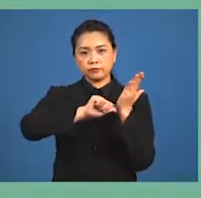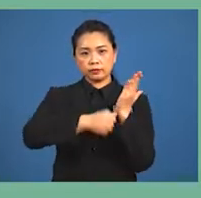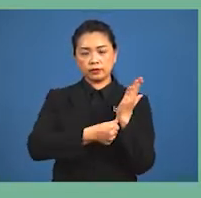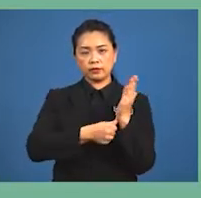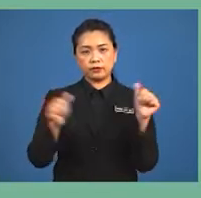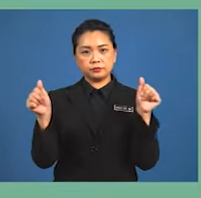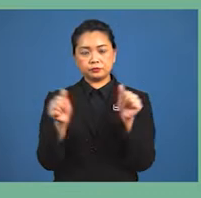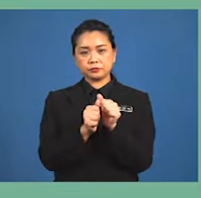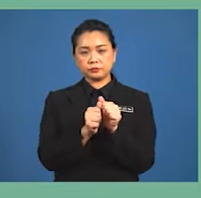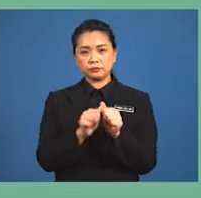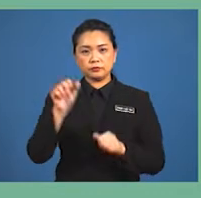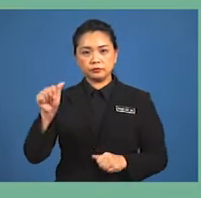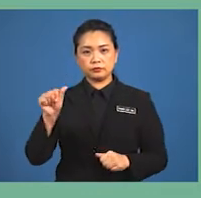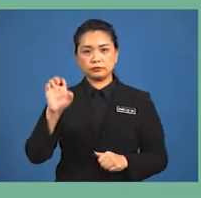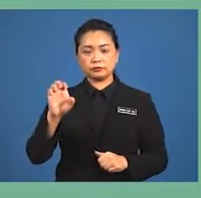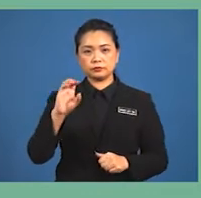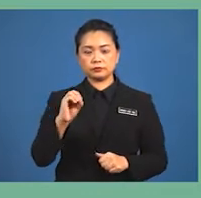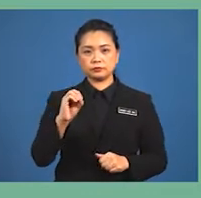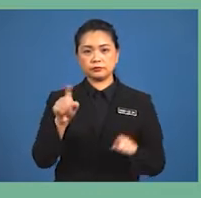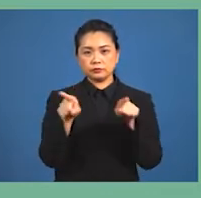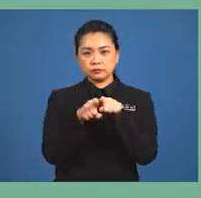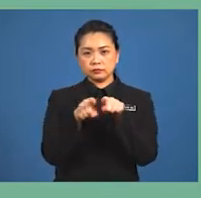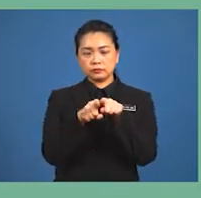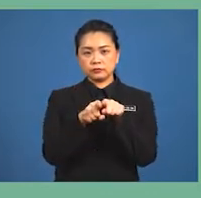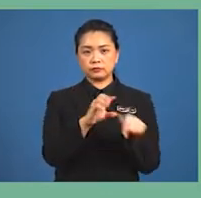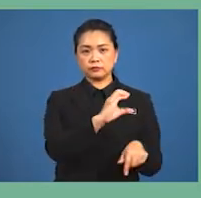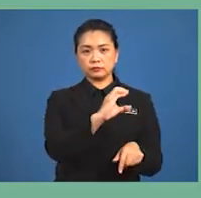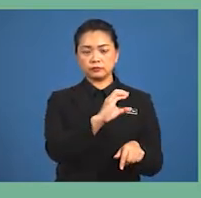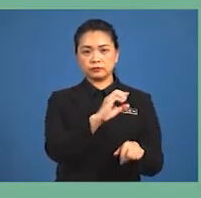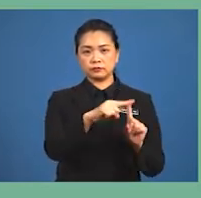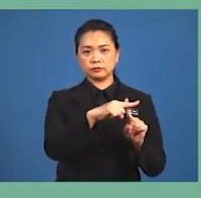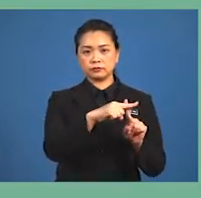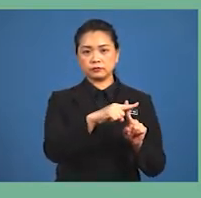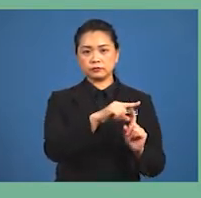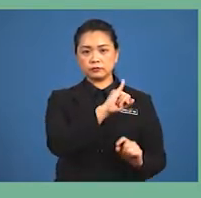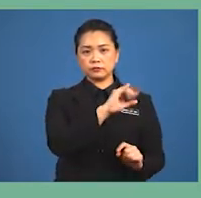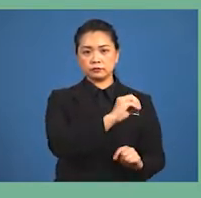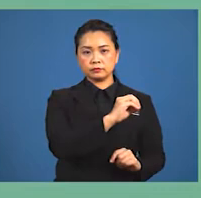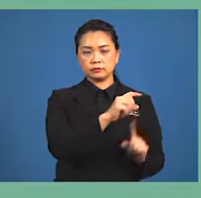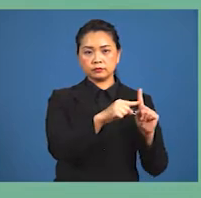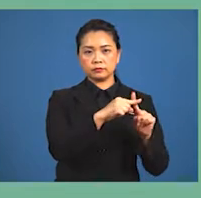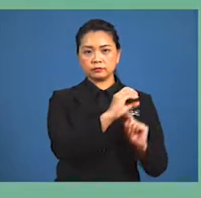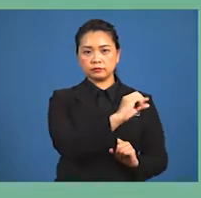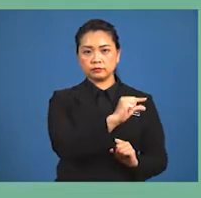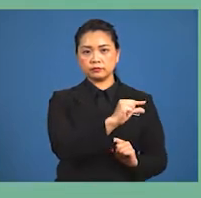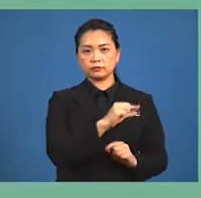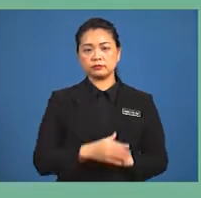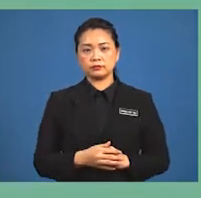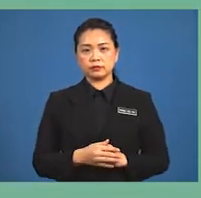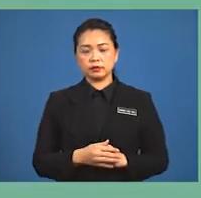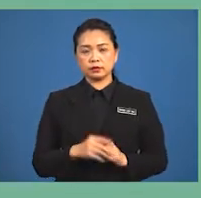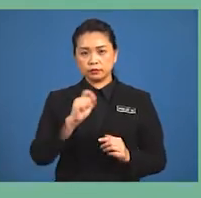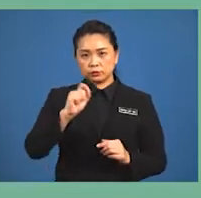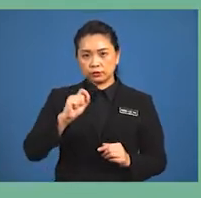asal dengan label AE0 sama dengan C tambah I0 tambah G.